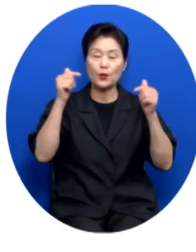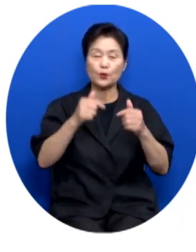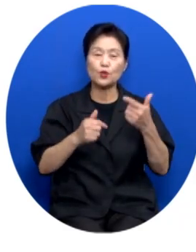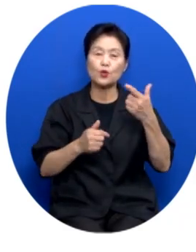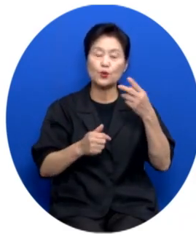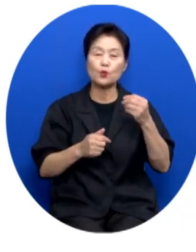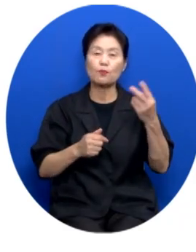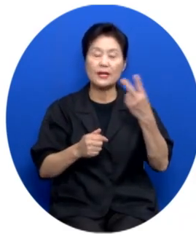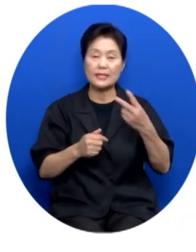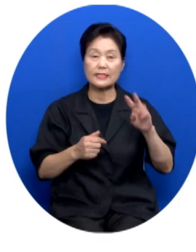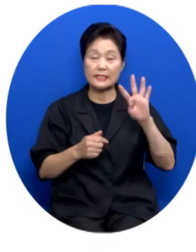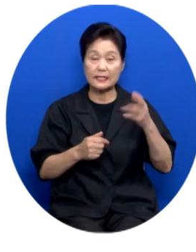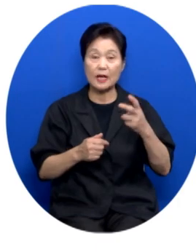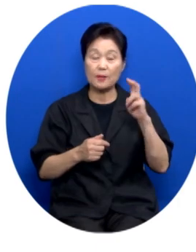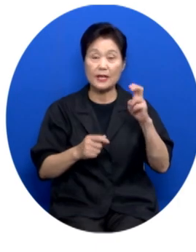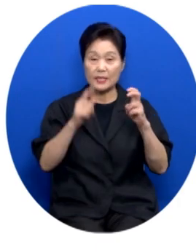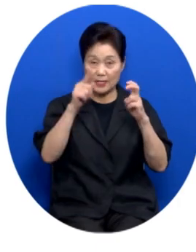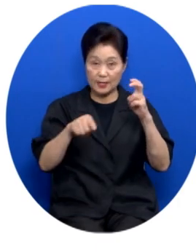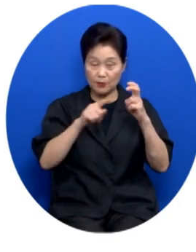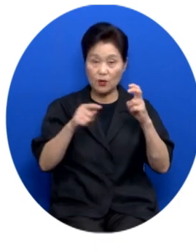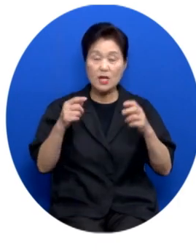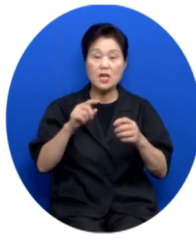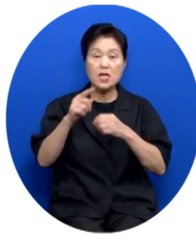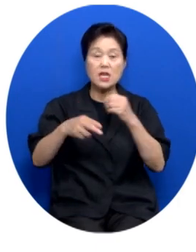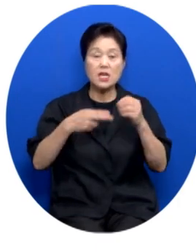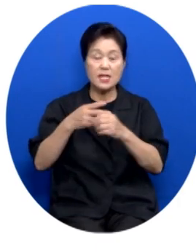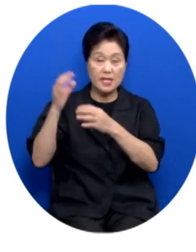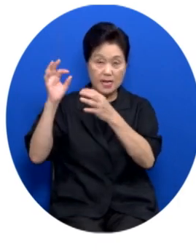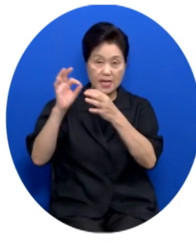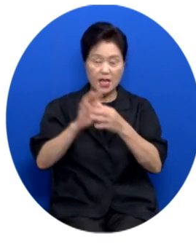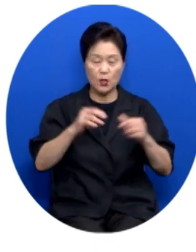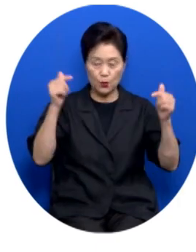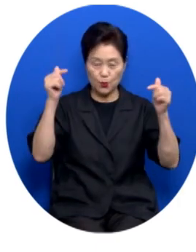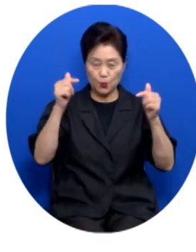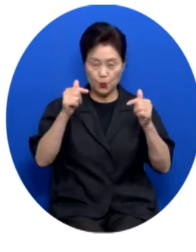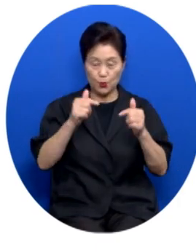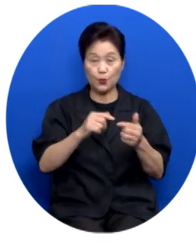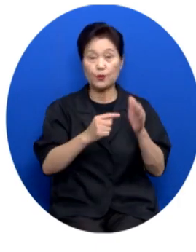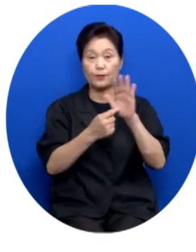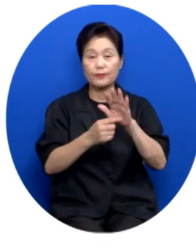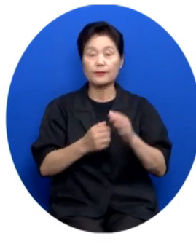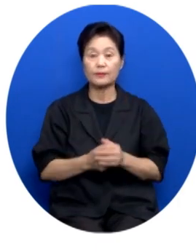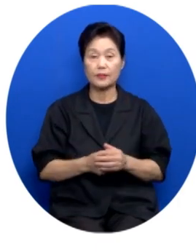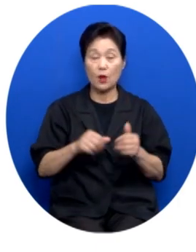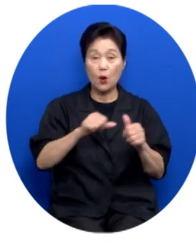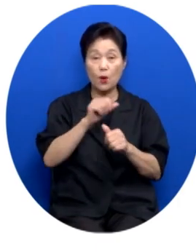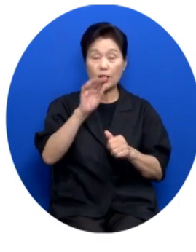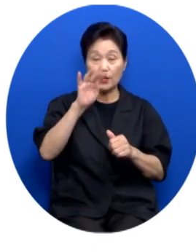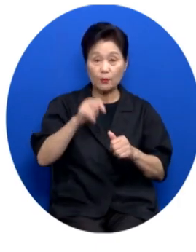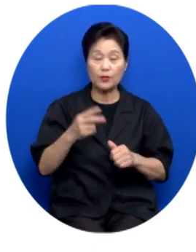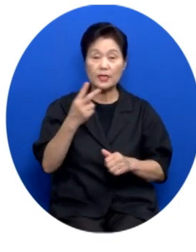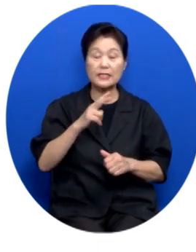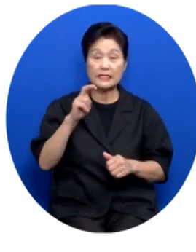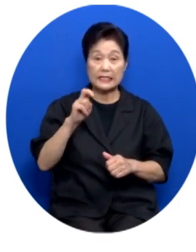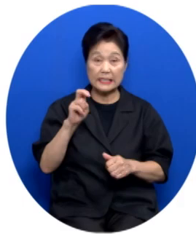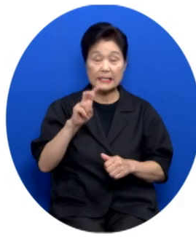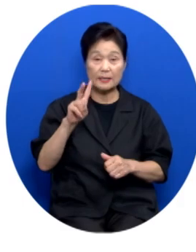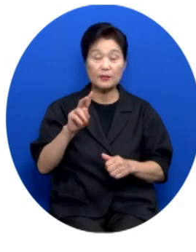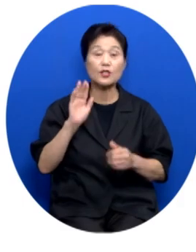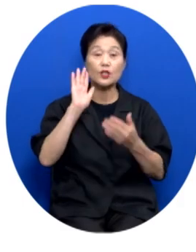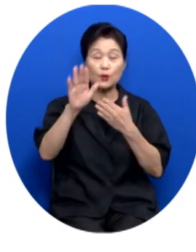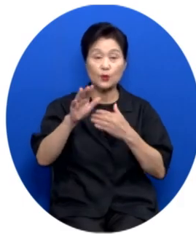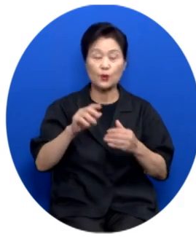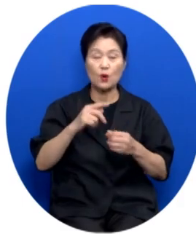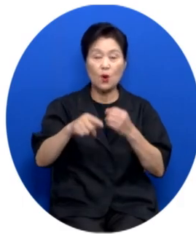6만 2,420톤으로 2년 연속 줄어든 것으로 나타났습니다. 환경부는 2022년 이후 원전을